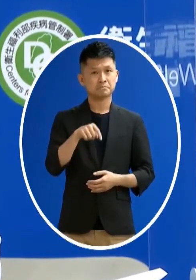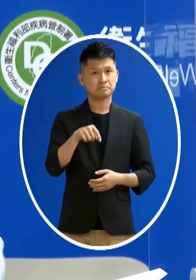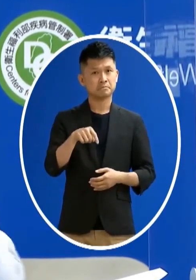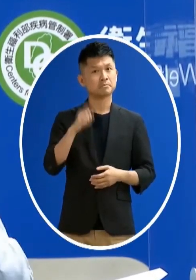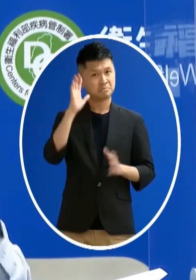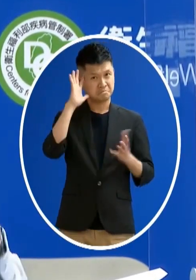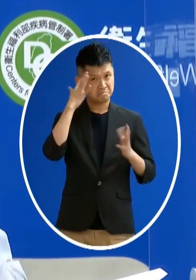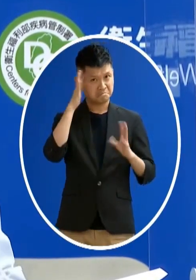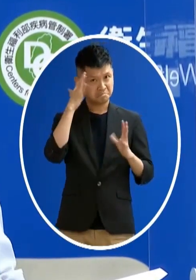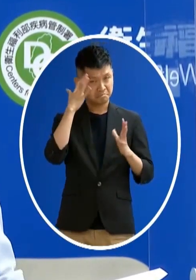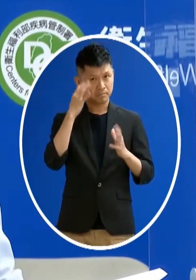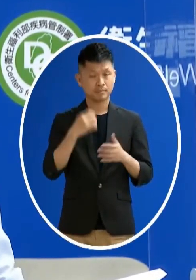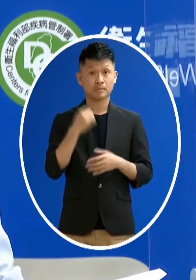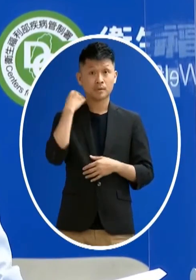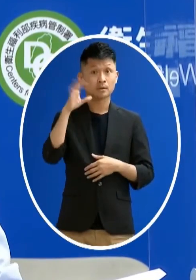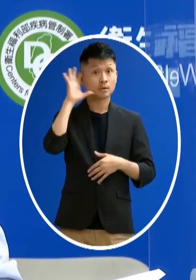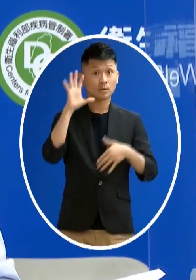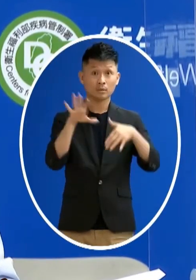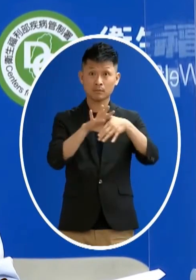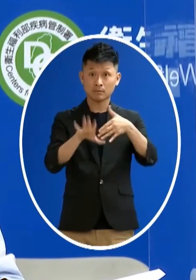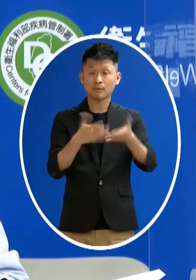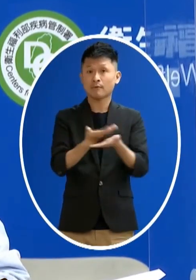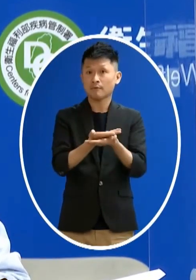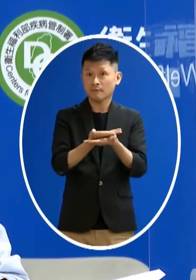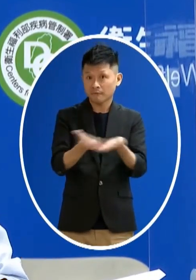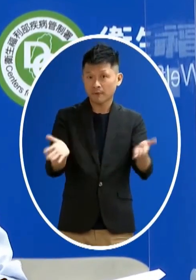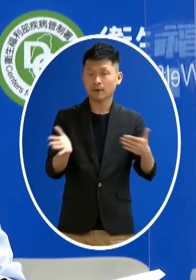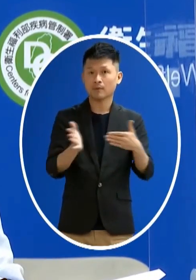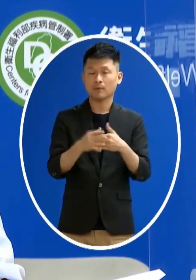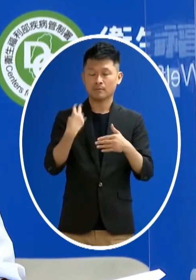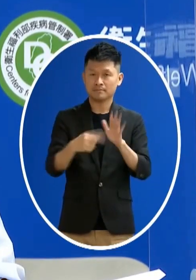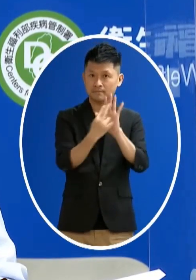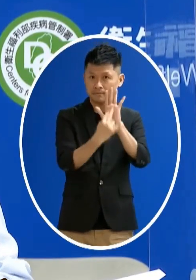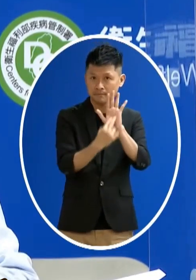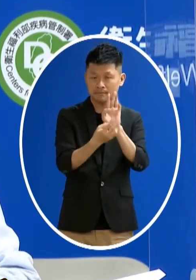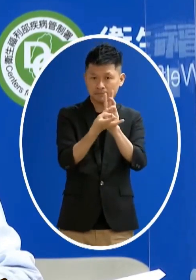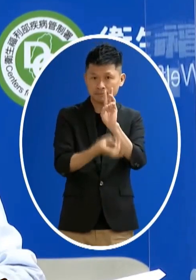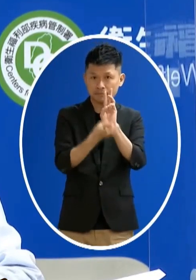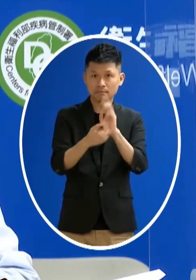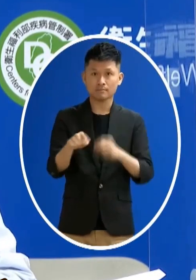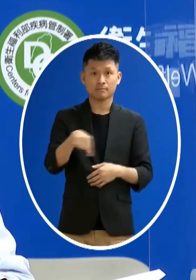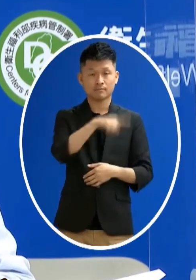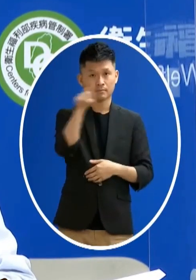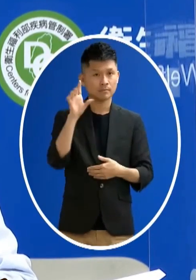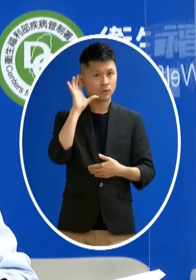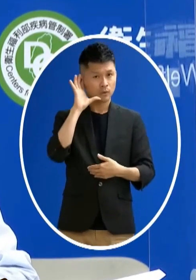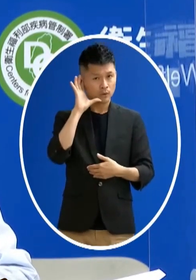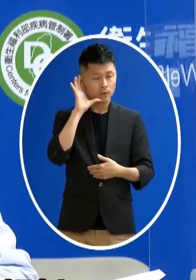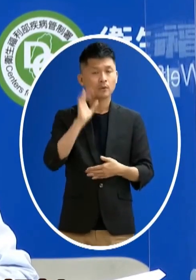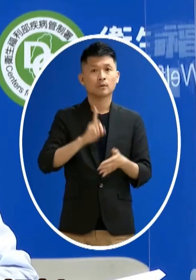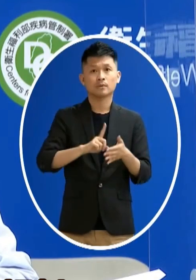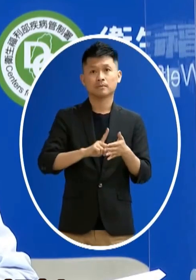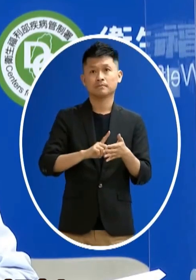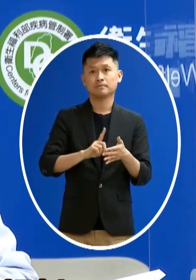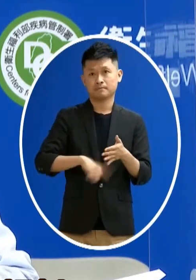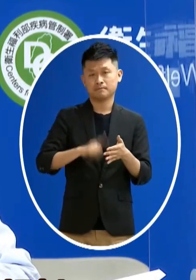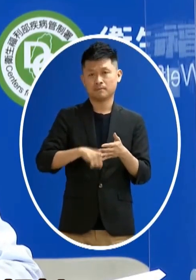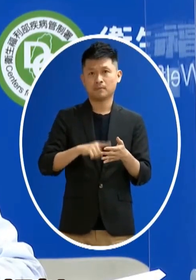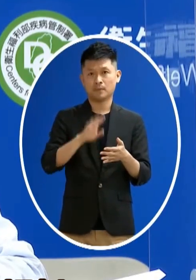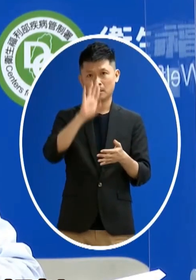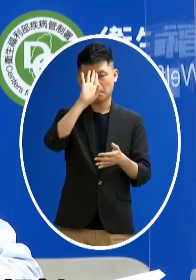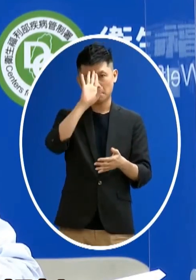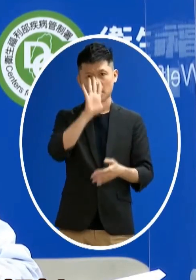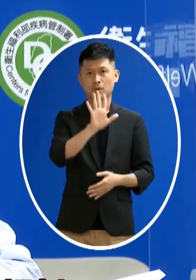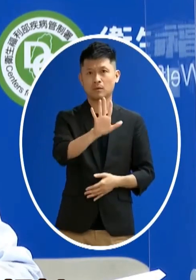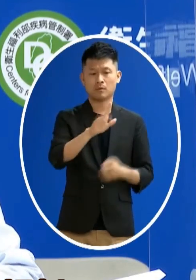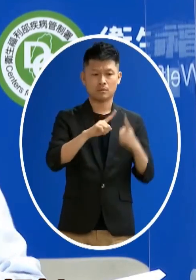点那新闻稿给你们，我们再来讲这样可能会大家比较容易来听，要不然呢，因为有16例